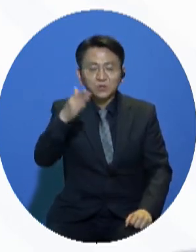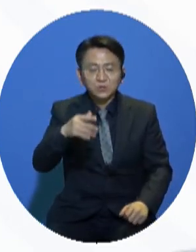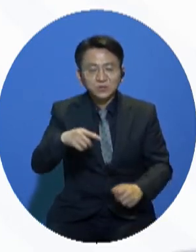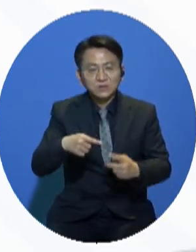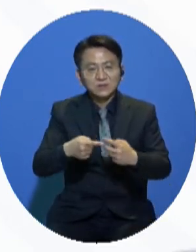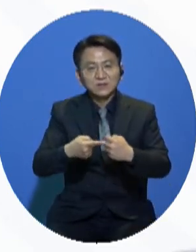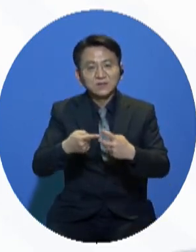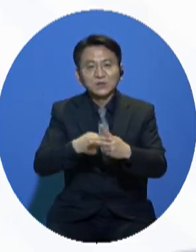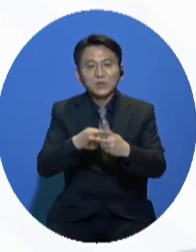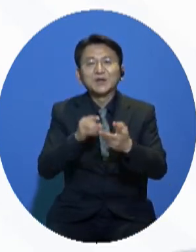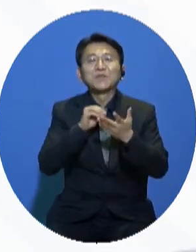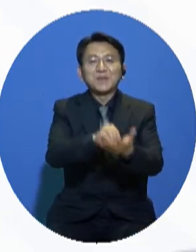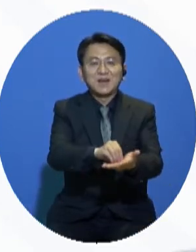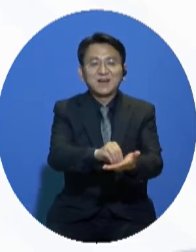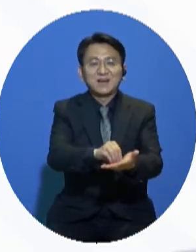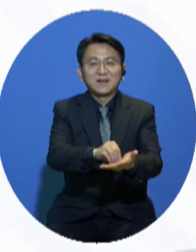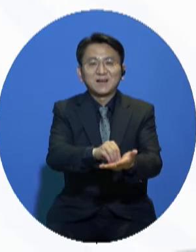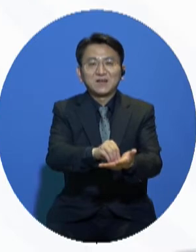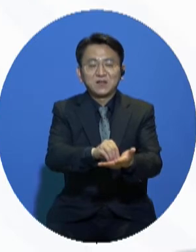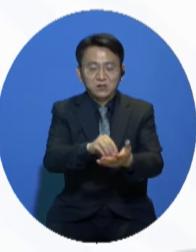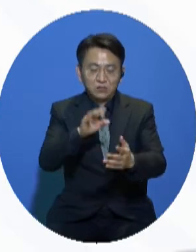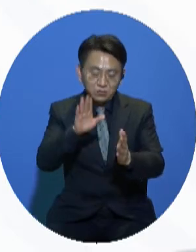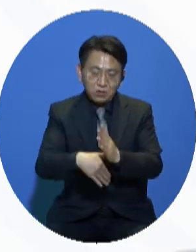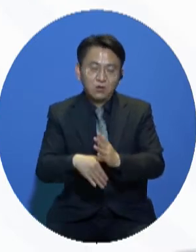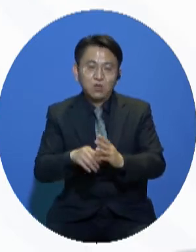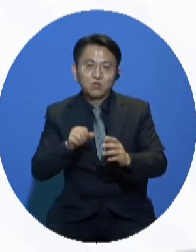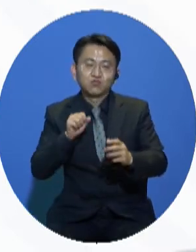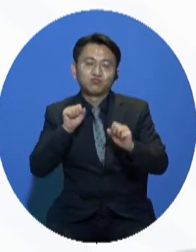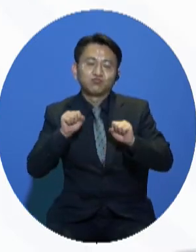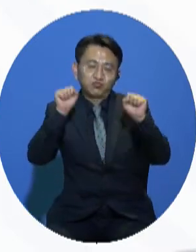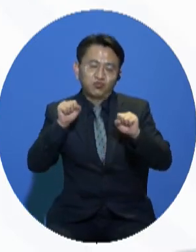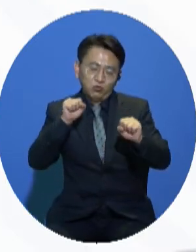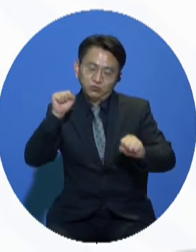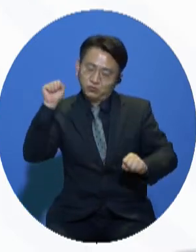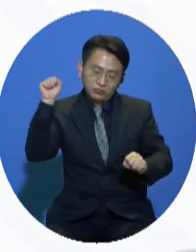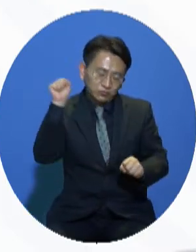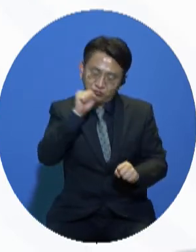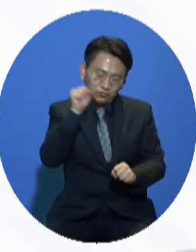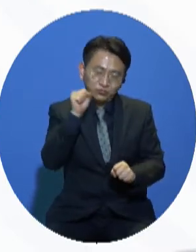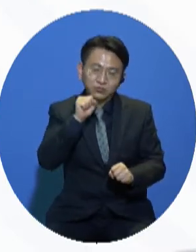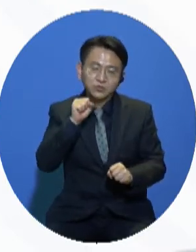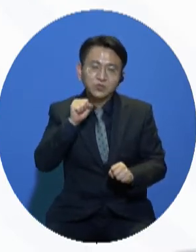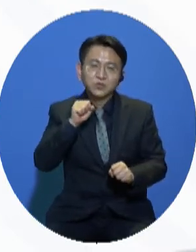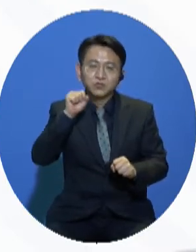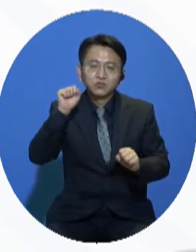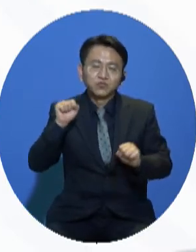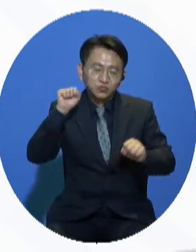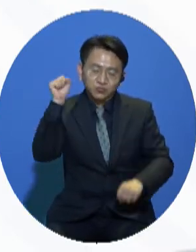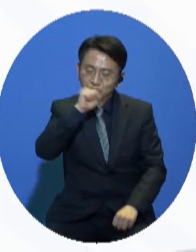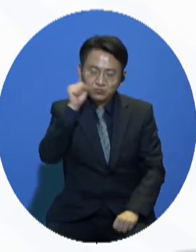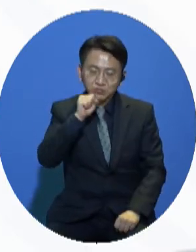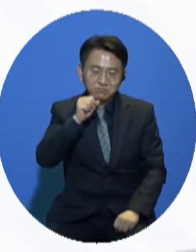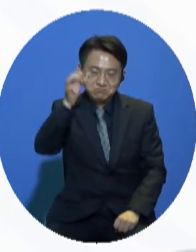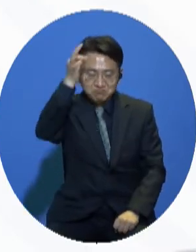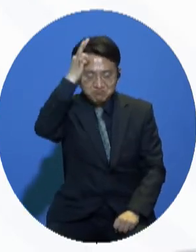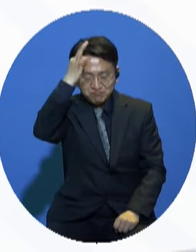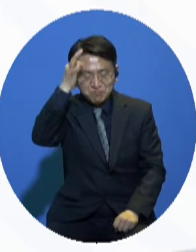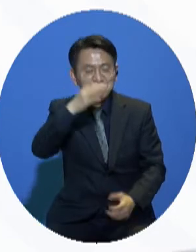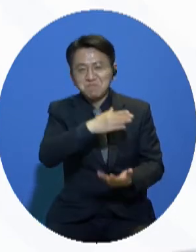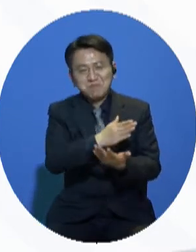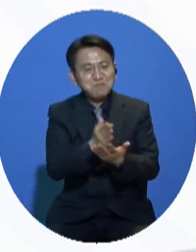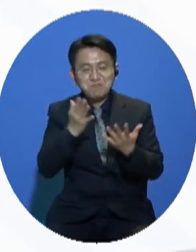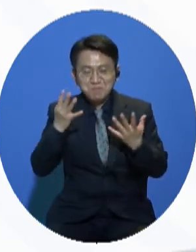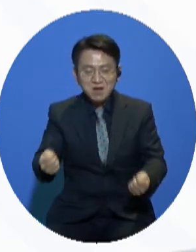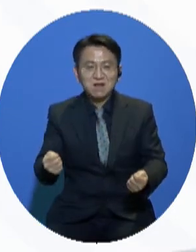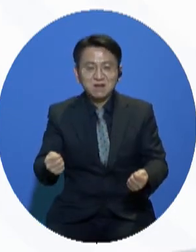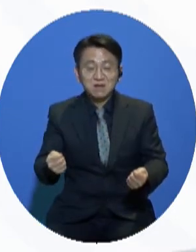you're 이미 just a kid, 굉장히 right? 능력 So 있는 I'm a talented 운동 kid. 선수였습니다. And I 저는 was lucky 운동면에 enough to be so 있어서는 talented that I could compete 재능이 against 많이 있습니다. able-bodied 그렇기 kids